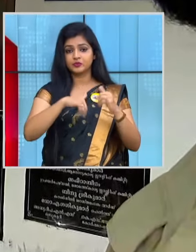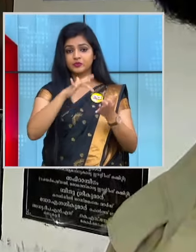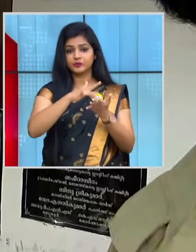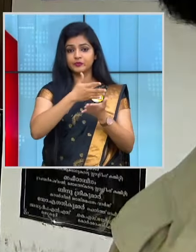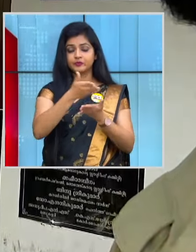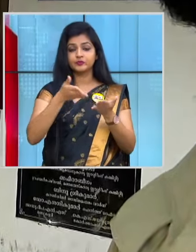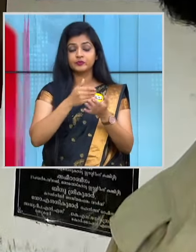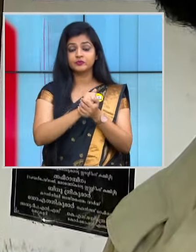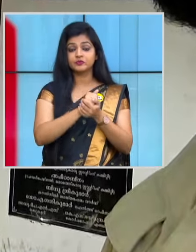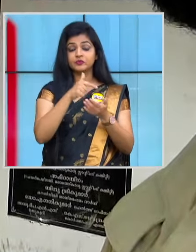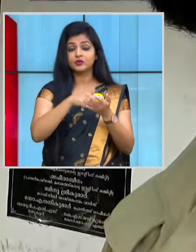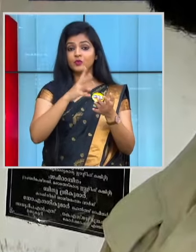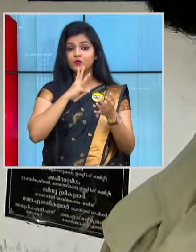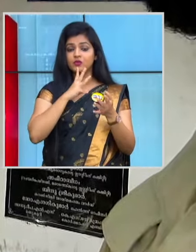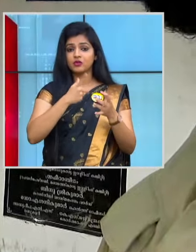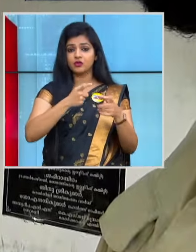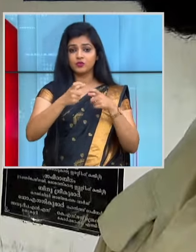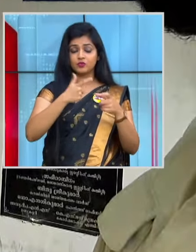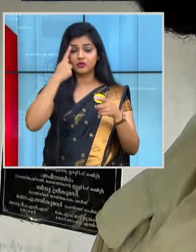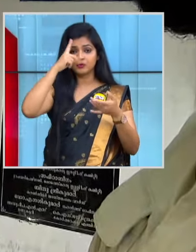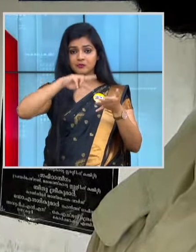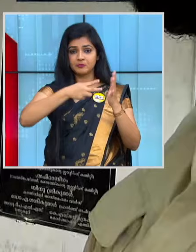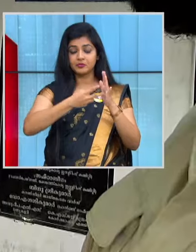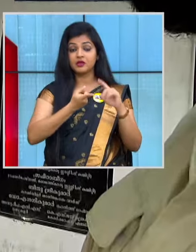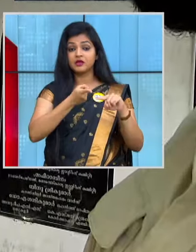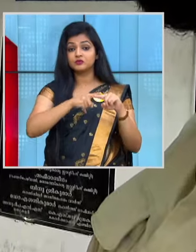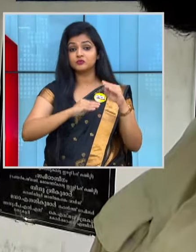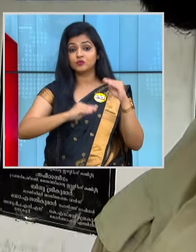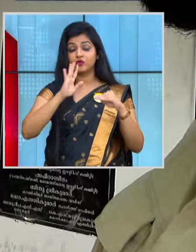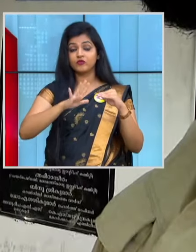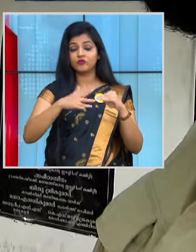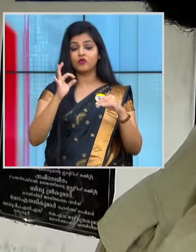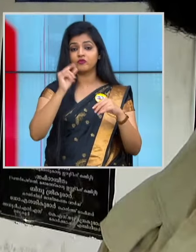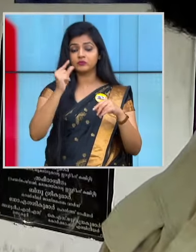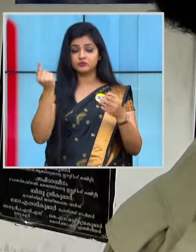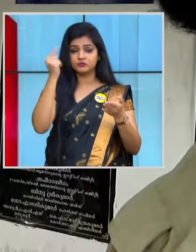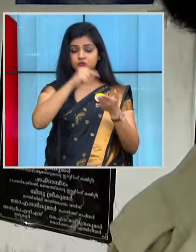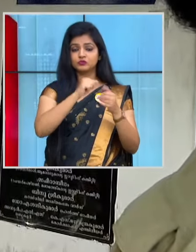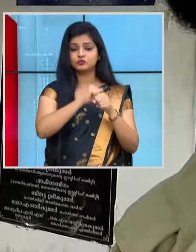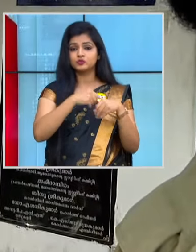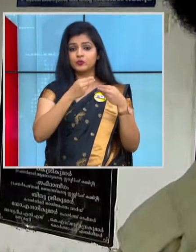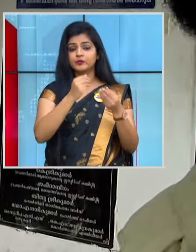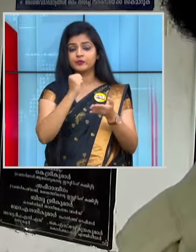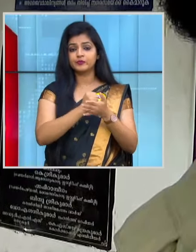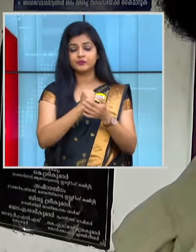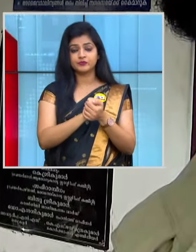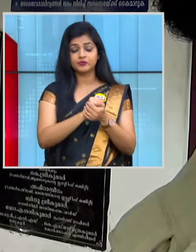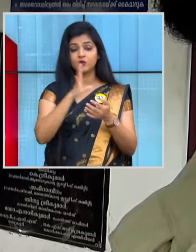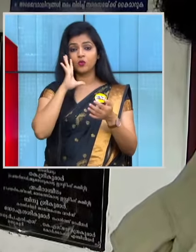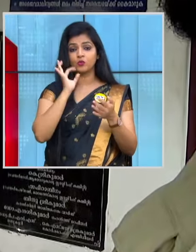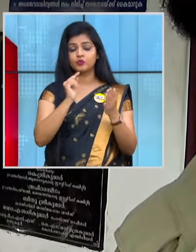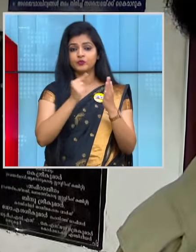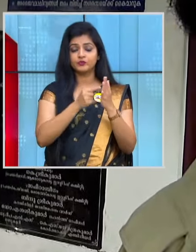അപ്പോൾ അവിടെ ഈ കാര്യം കൈകാര്യം ചെയ്ത് പരിചയ സമ്പത്തുള്ള ഉദ്യോഗസ്ഥന്മാരെ വെക്കാൻ ബഹുമാനപ്പെട്ട മിനിസ്റ്റർ തയ്യാറാകണം. കാരണം അത് വളരെ പ്രധാനപ്പെട്ട ഒരു